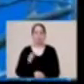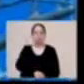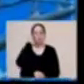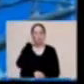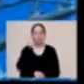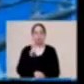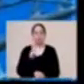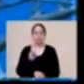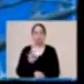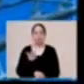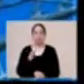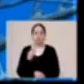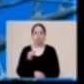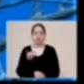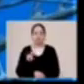Черный коршун.